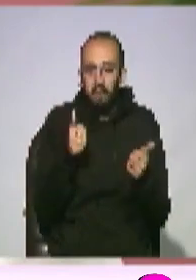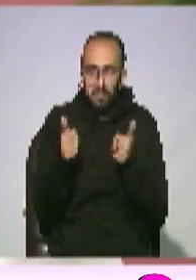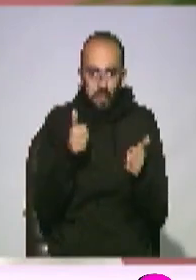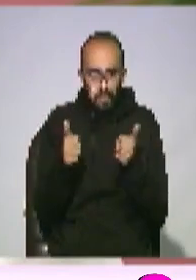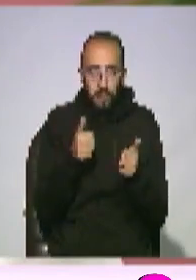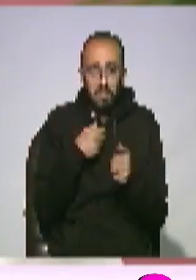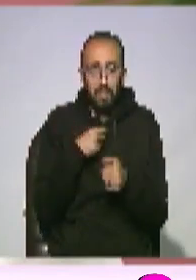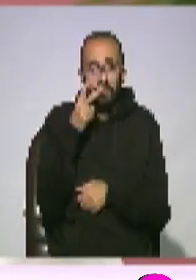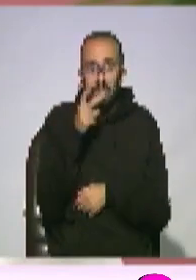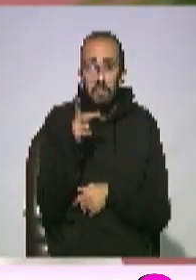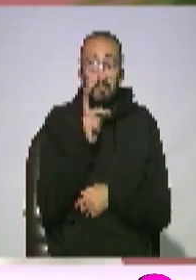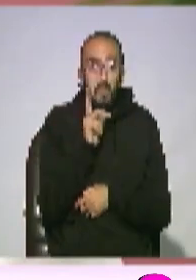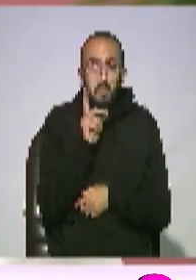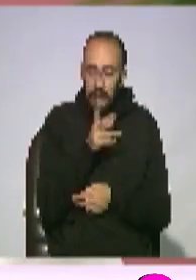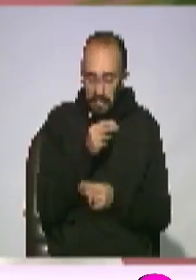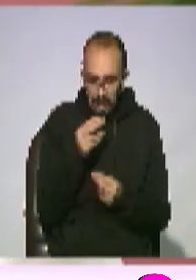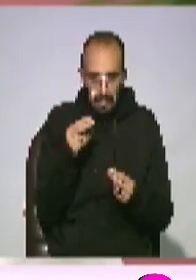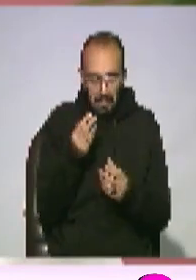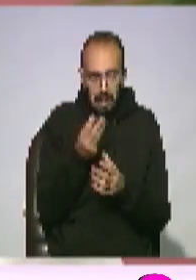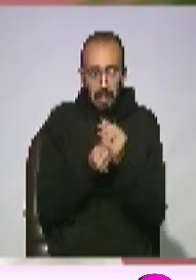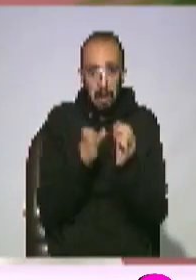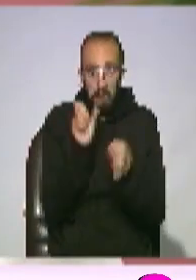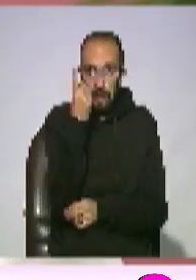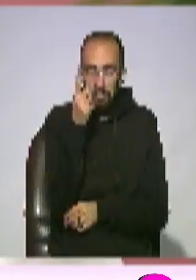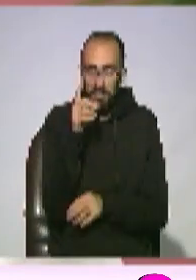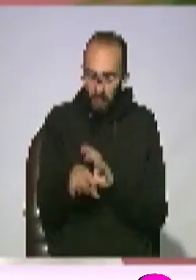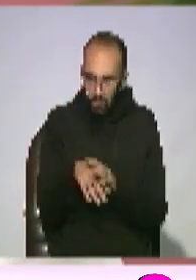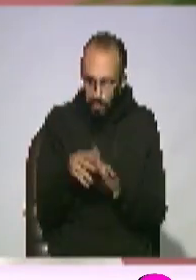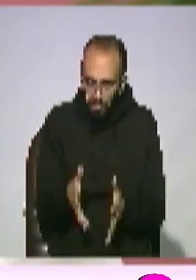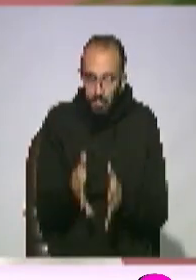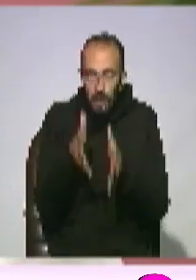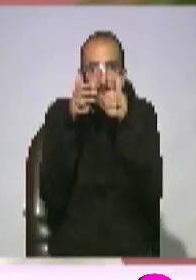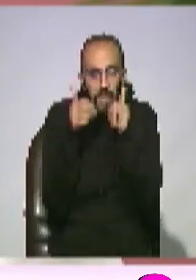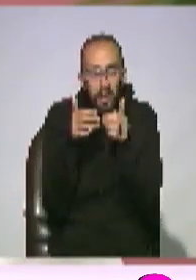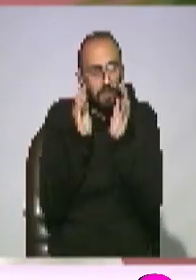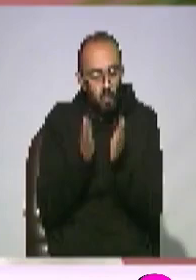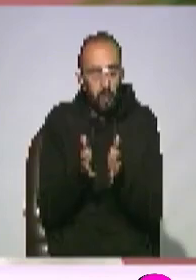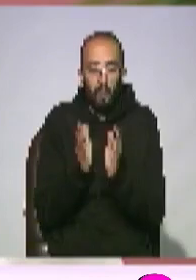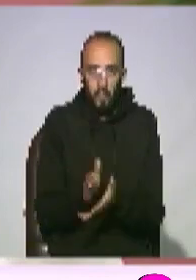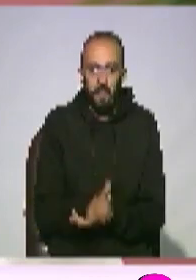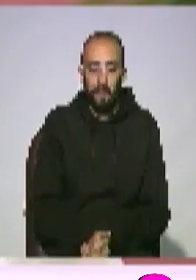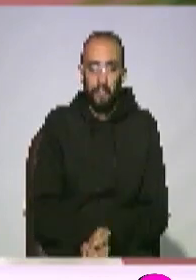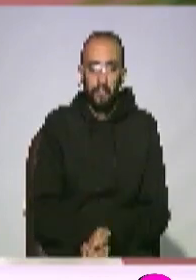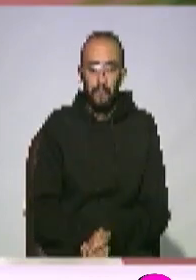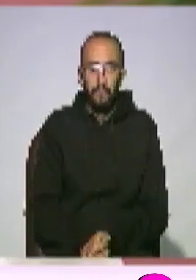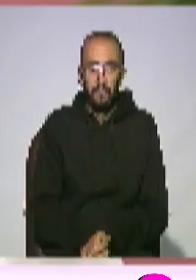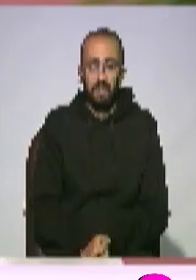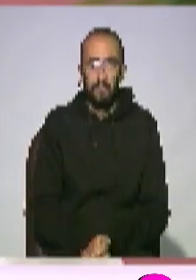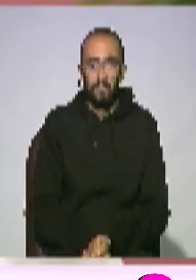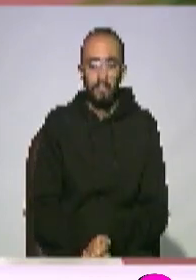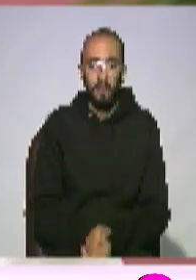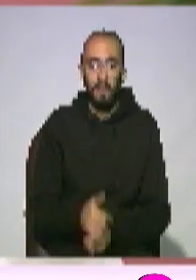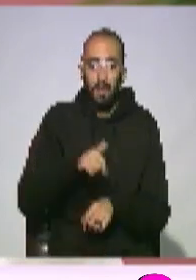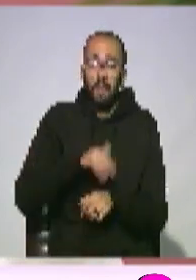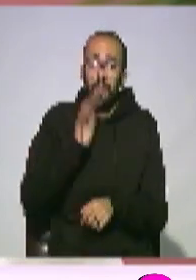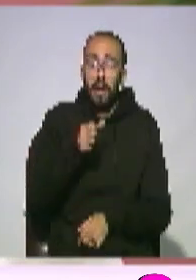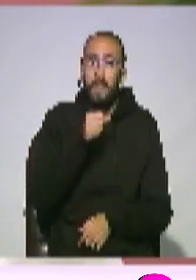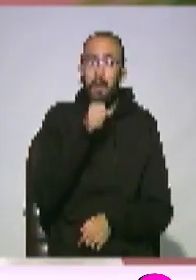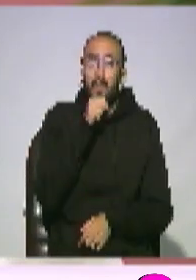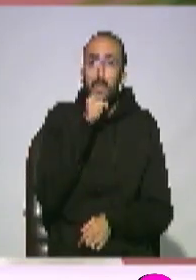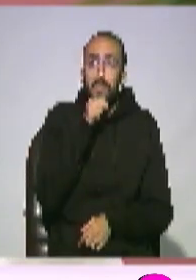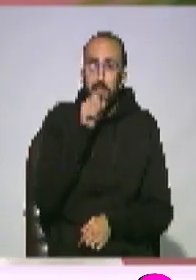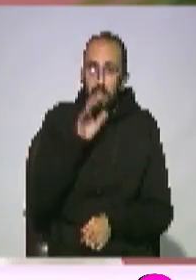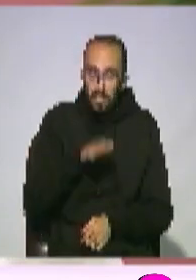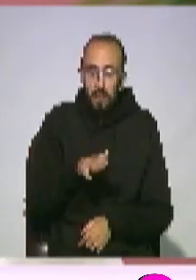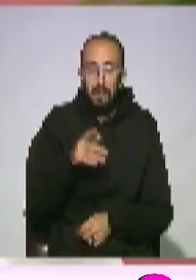ربت اخواتها، يعني لا بنشوف الحالات دي طبعا. فتقدر الام تعوض الغياب في ظل وجود برضو الجد بنصيحه، في